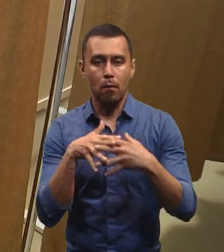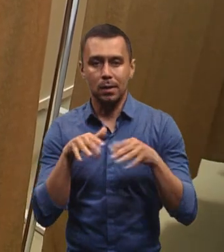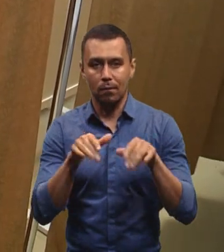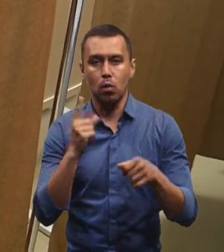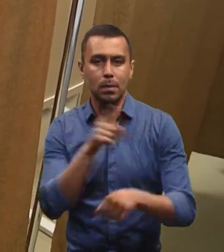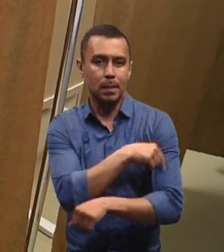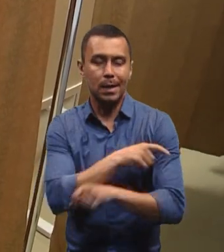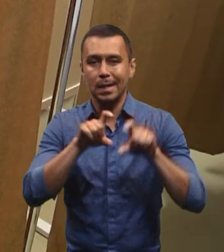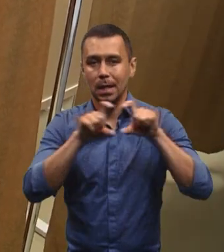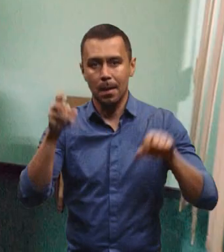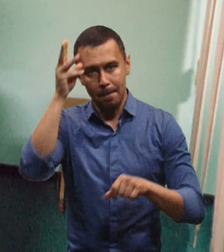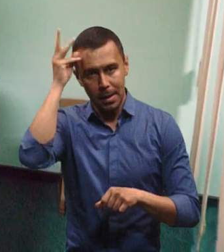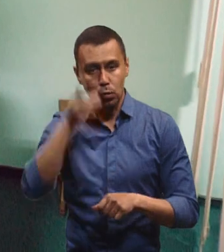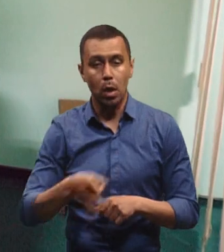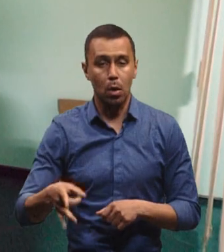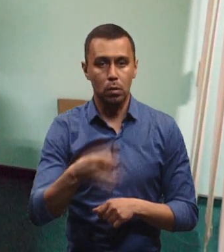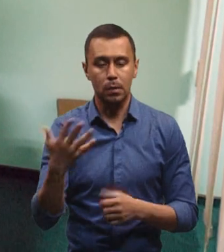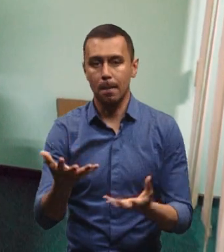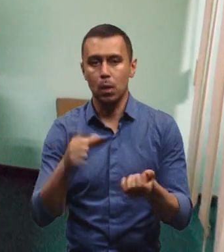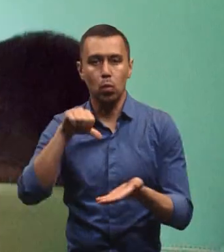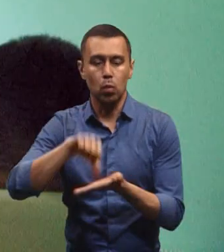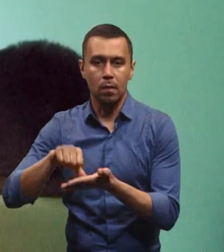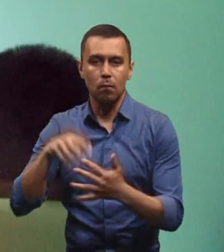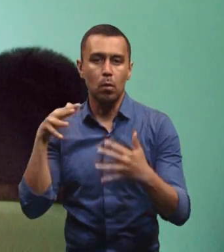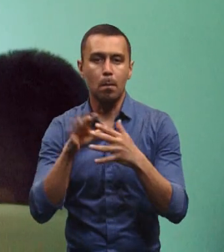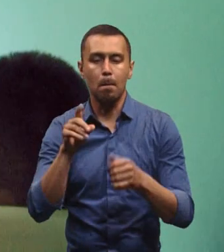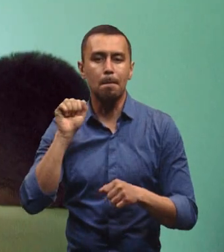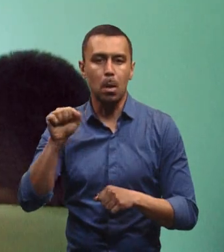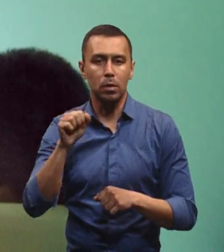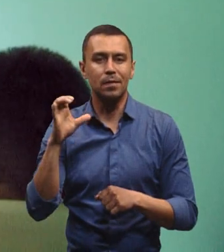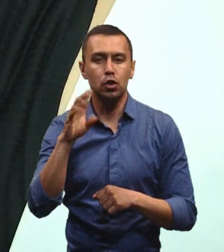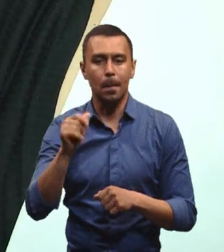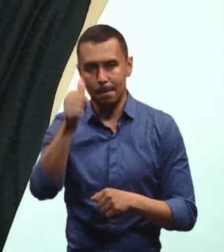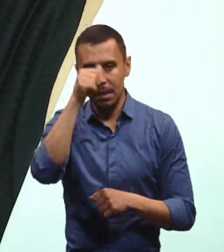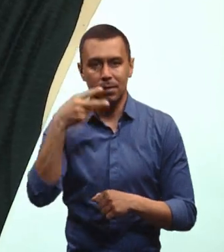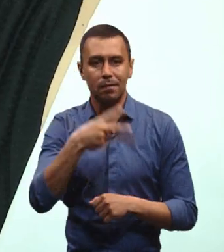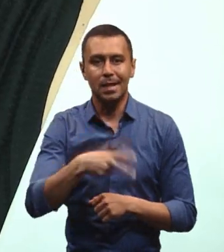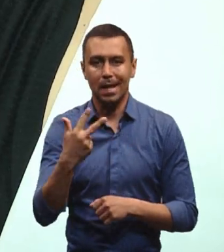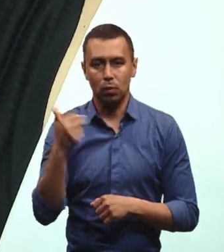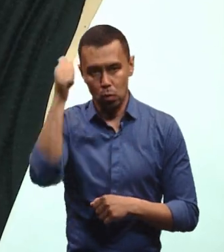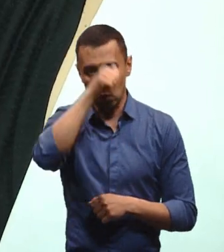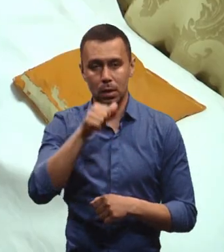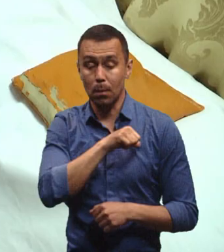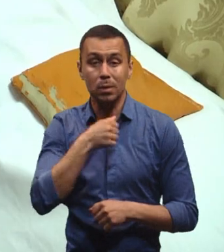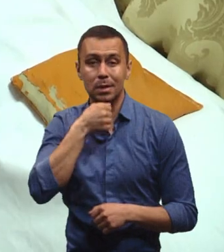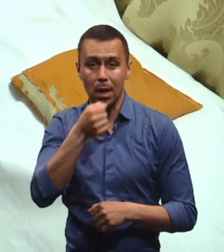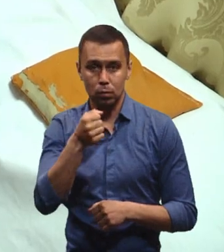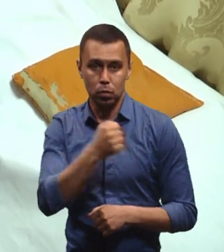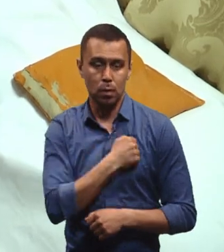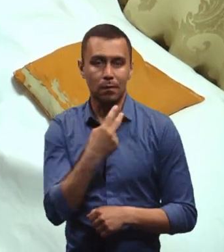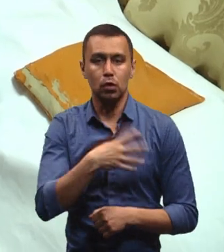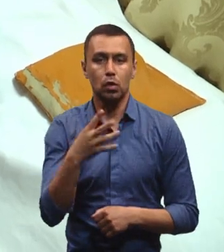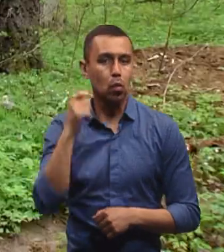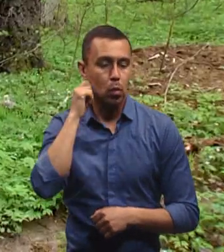з медичних закладів Хмельницького району. Вони брали участь у боях у Бахмуті у січні місяці 2023 року. Найстаршому з них 24